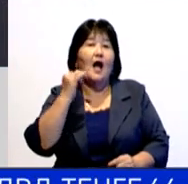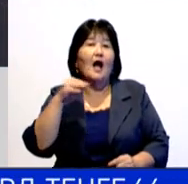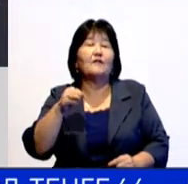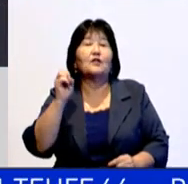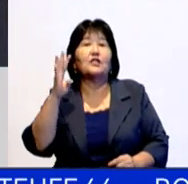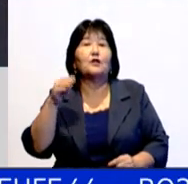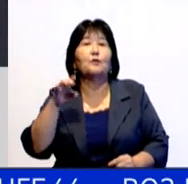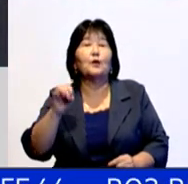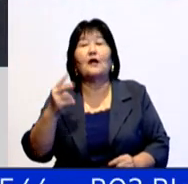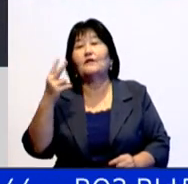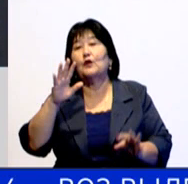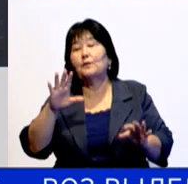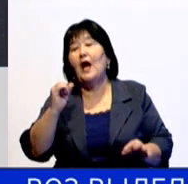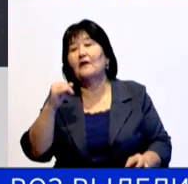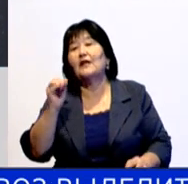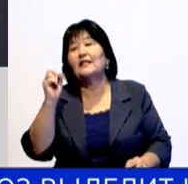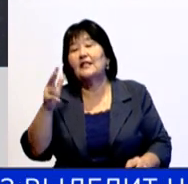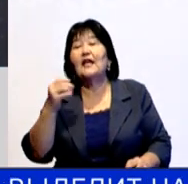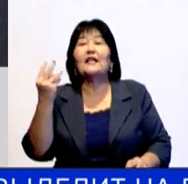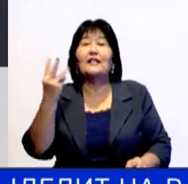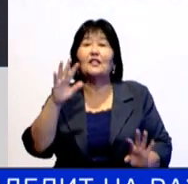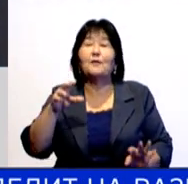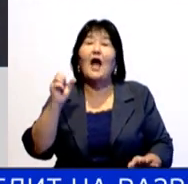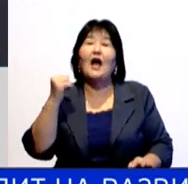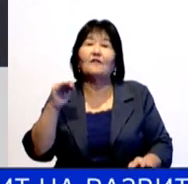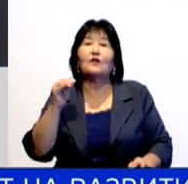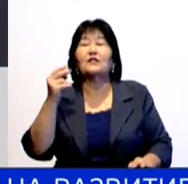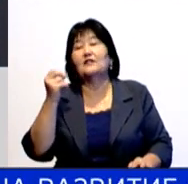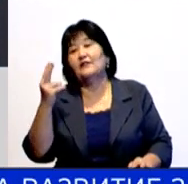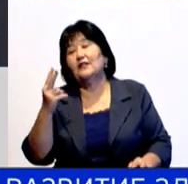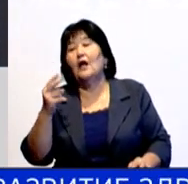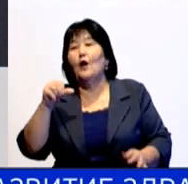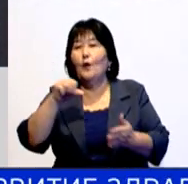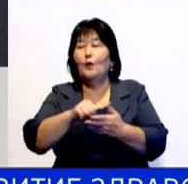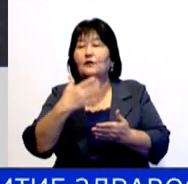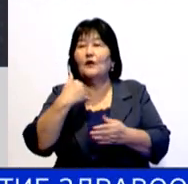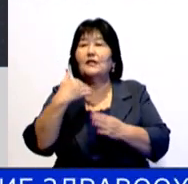14 Pro, за второе место iPhone 13 и за третье iPhone 12. Участники размещали свои